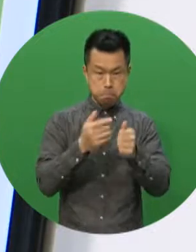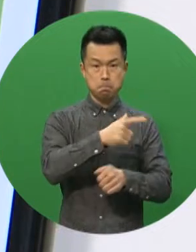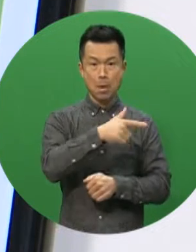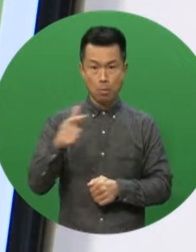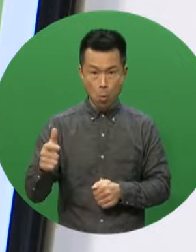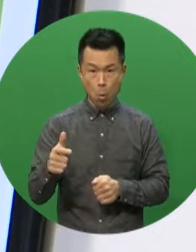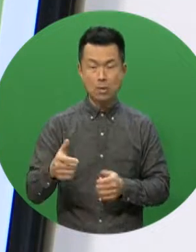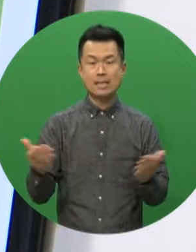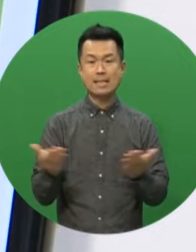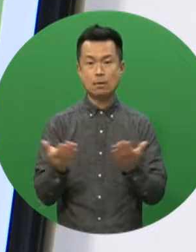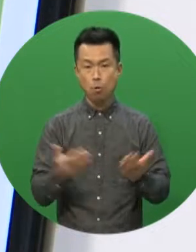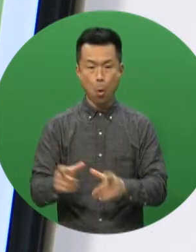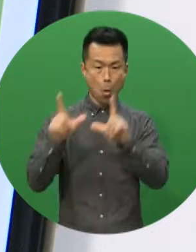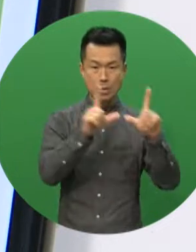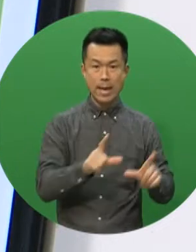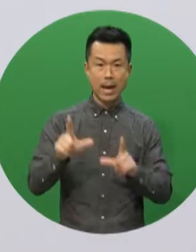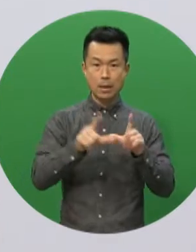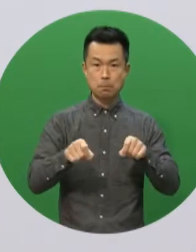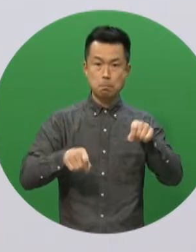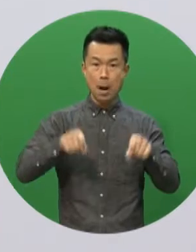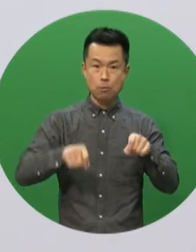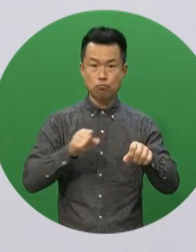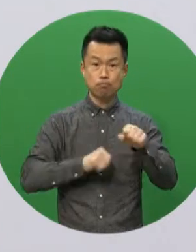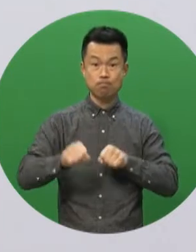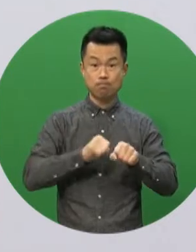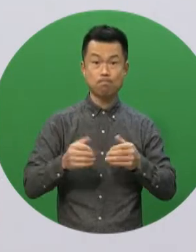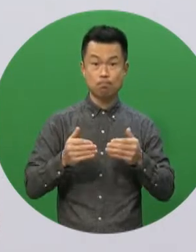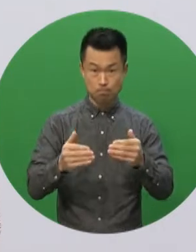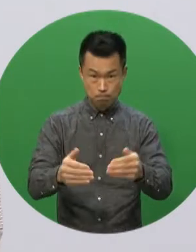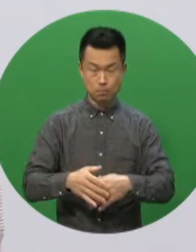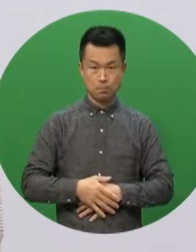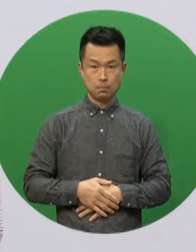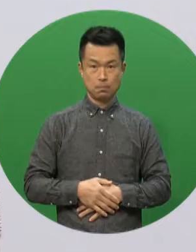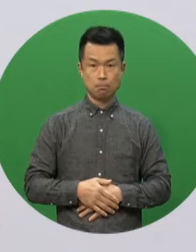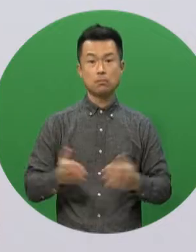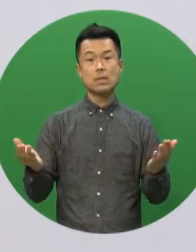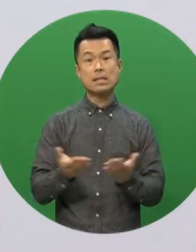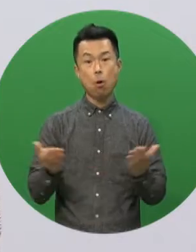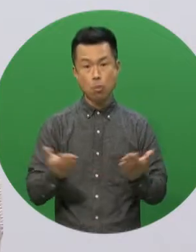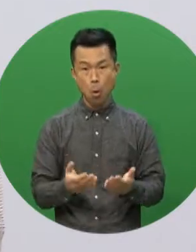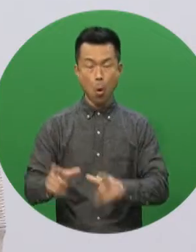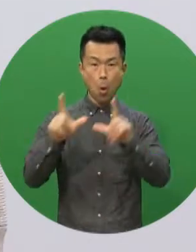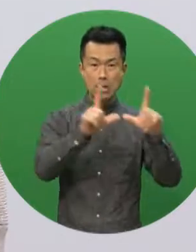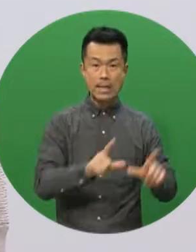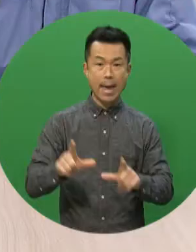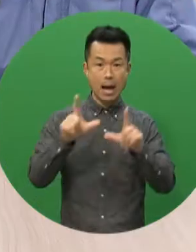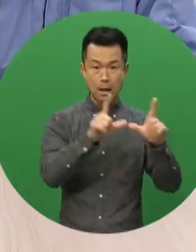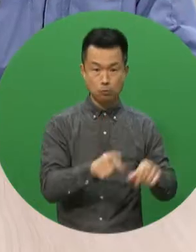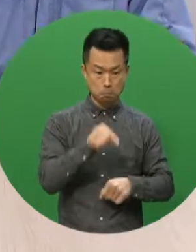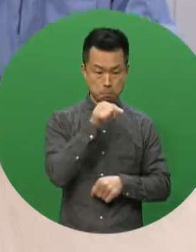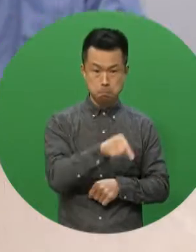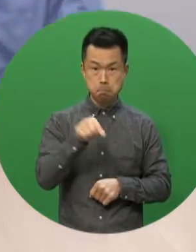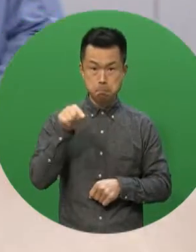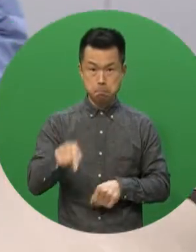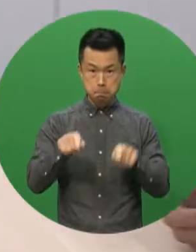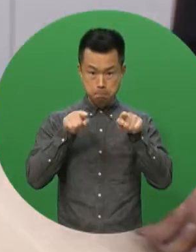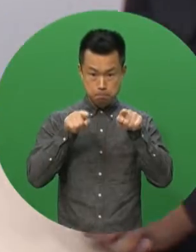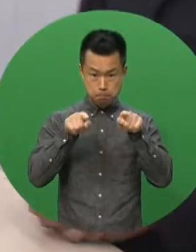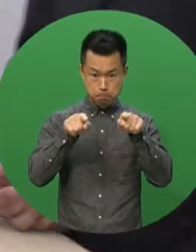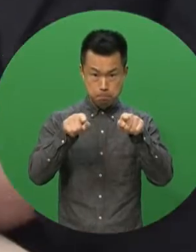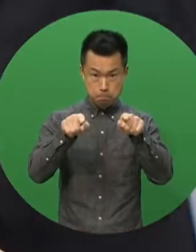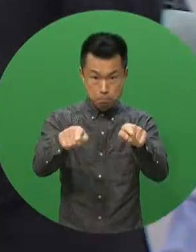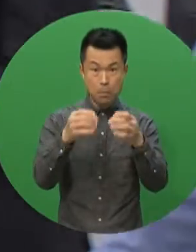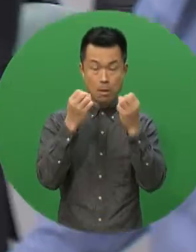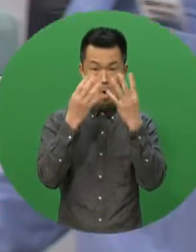取り組みを進めています。 ワークライフバランスは、仕事と私生活を充実させ、組織の成果も高める